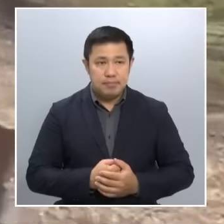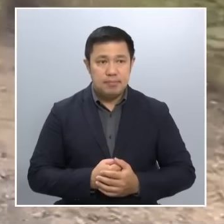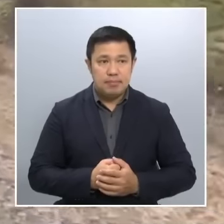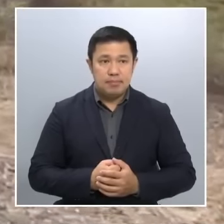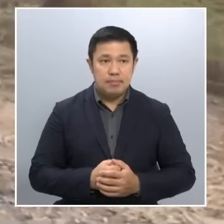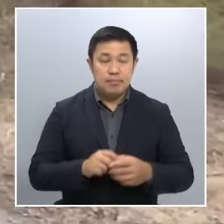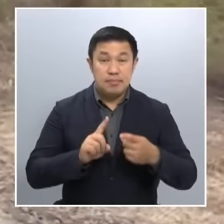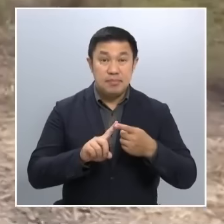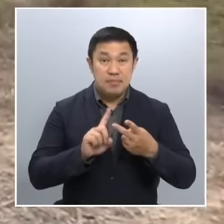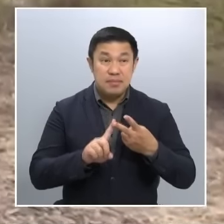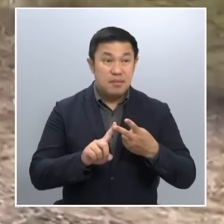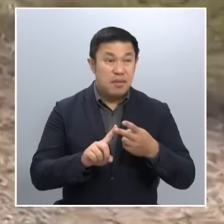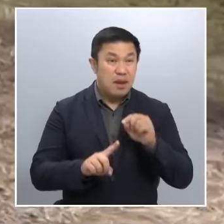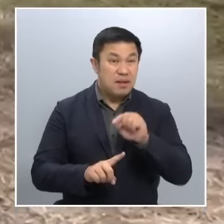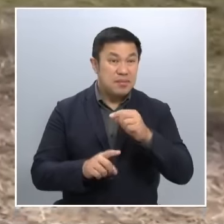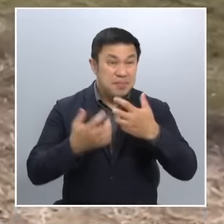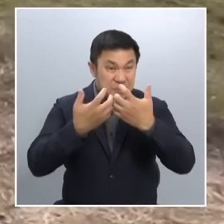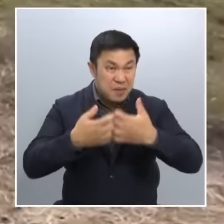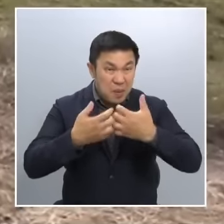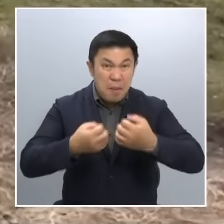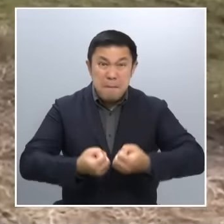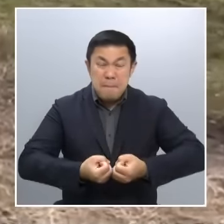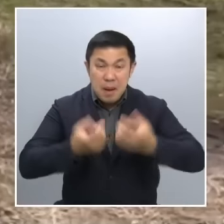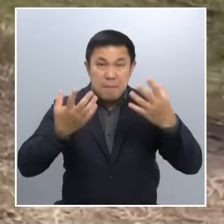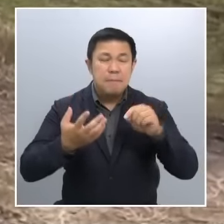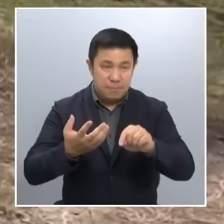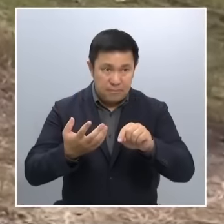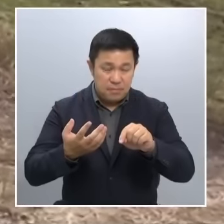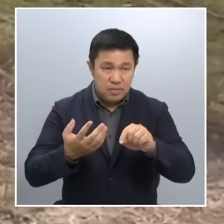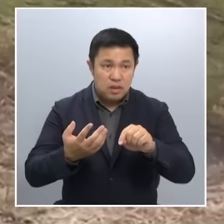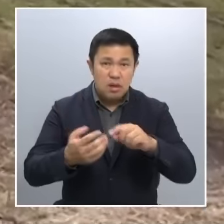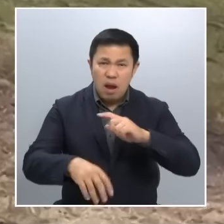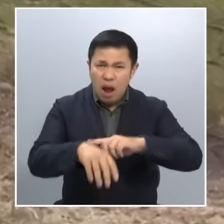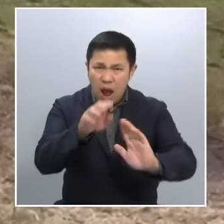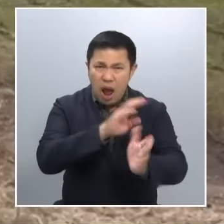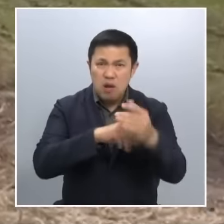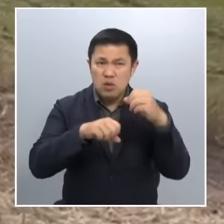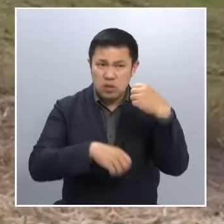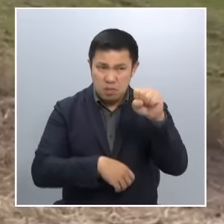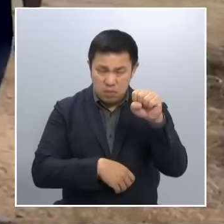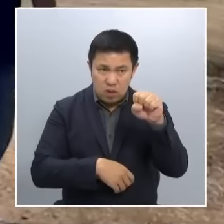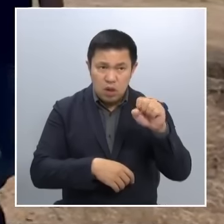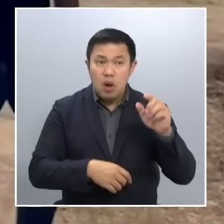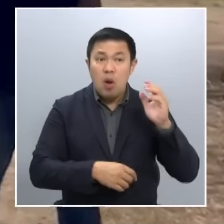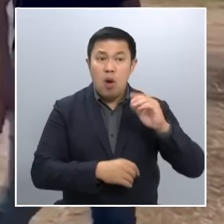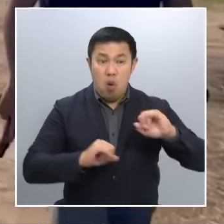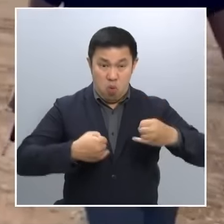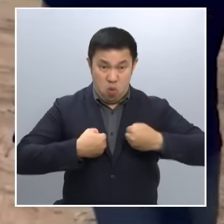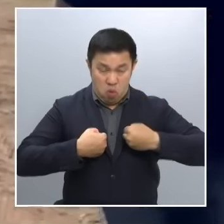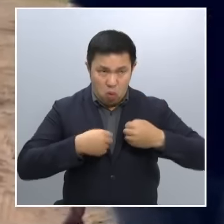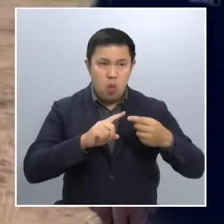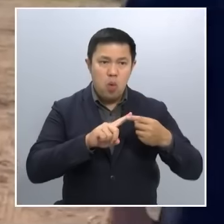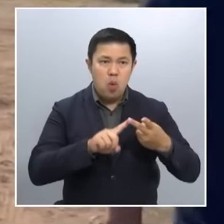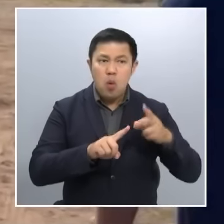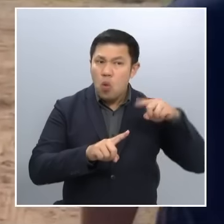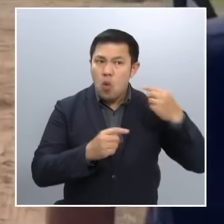ส่วนจุดเกิดเหตุที่เป็นโรงงานพลุนะคะล่าสุดเมื่อ10โมงเช้าที่ผ่านมาเจ้าของโรงงานมาพร้อมกับลูกสาวก็มาถึง